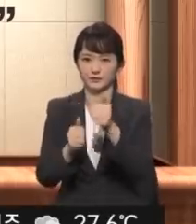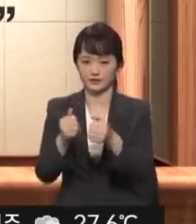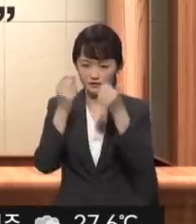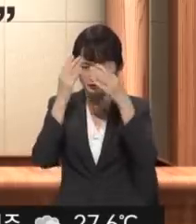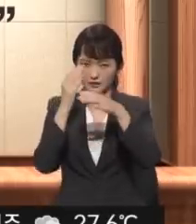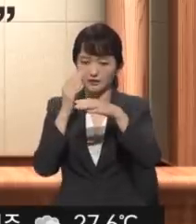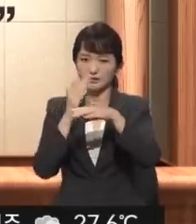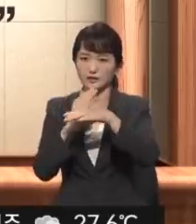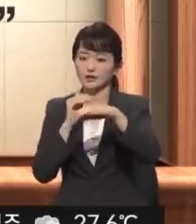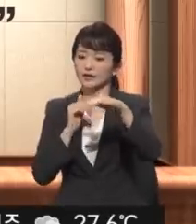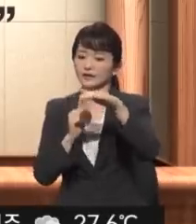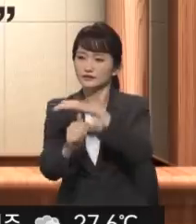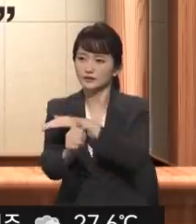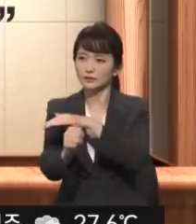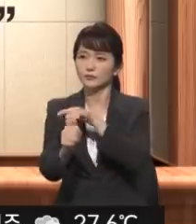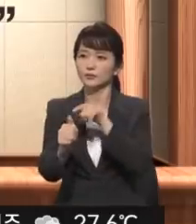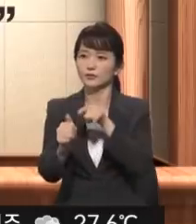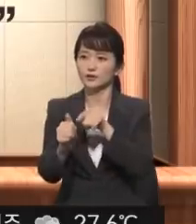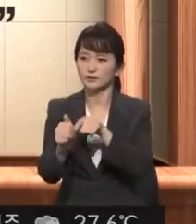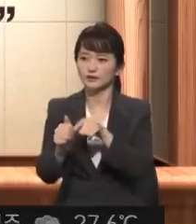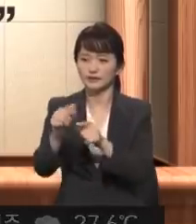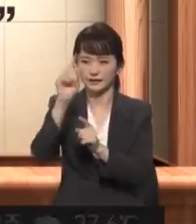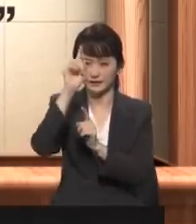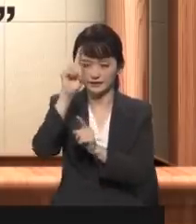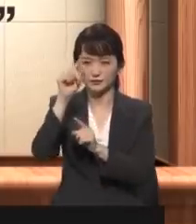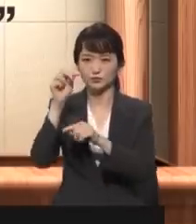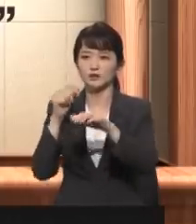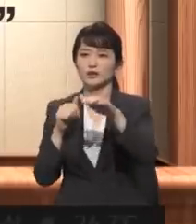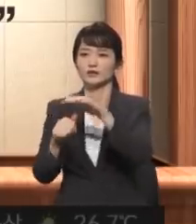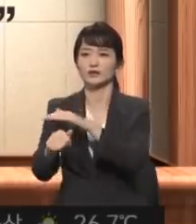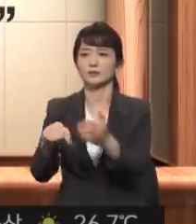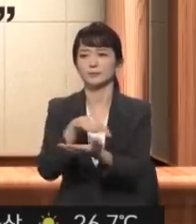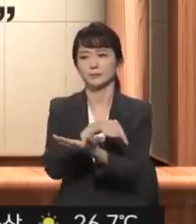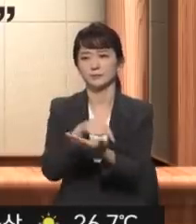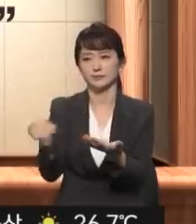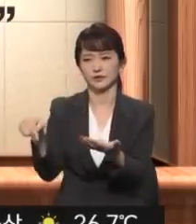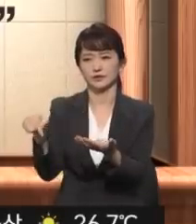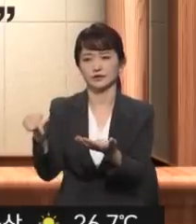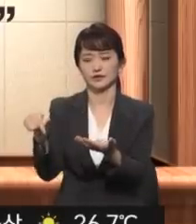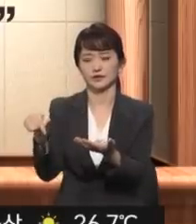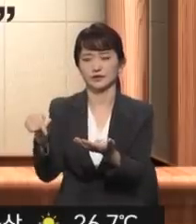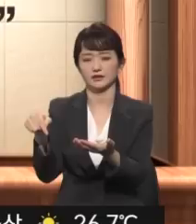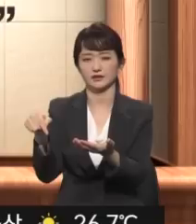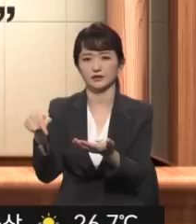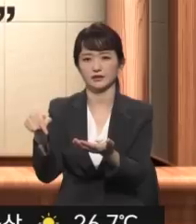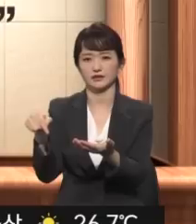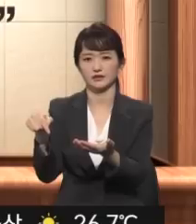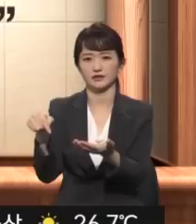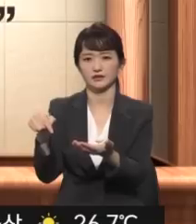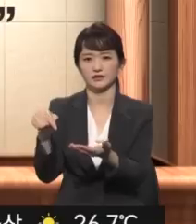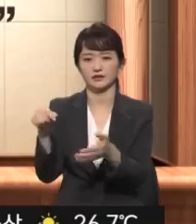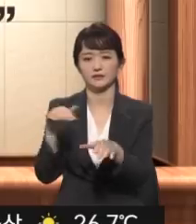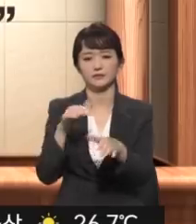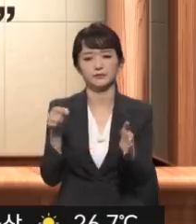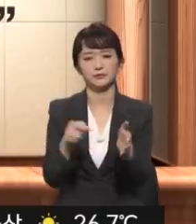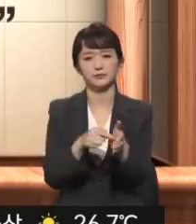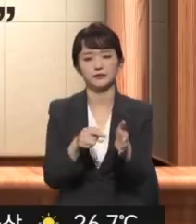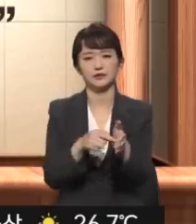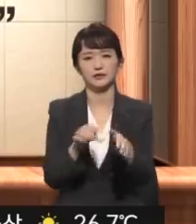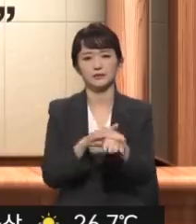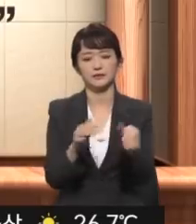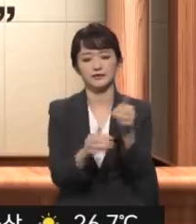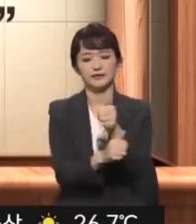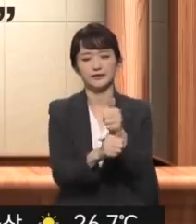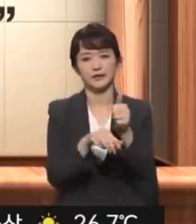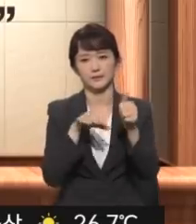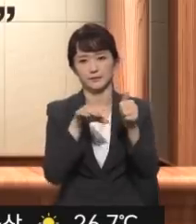회복할 수 없는 손해가 발생할 우려가 있기 때문에 이 대표의 가처분 신청 을 인용한다 라고 했습니다 그래서 현주